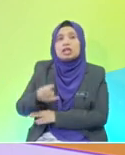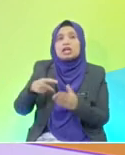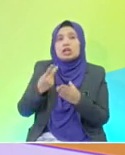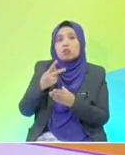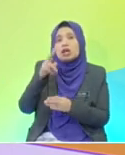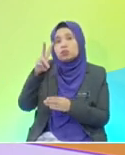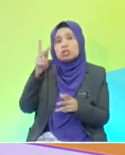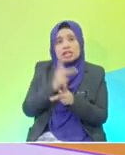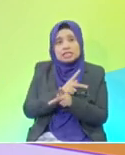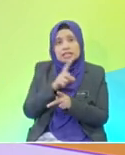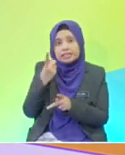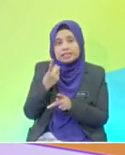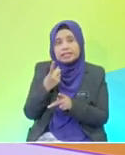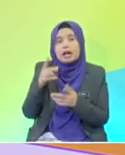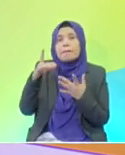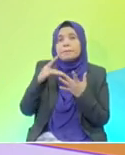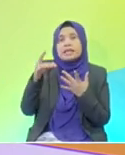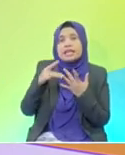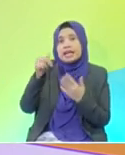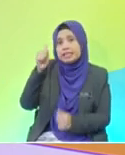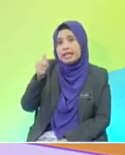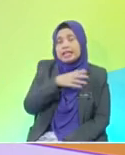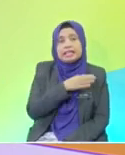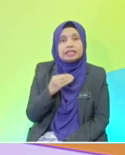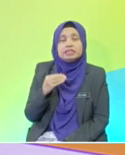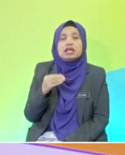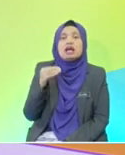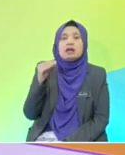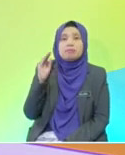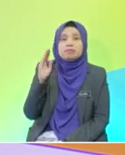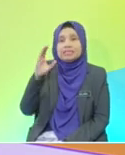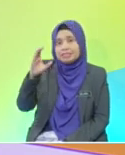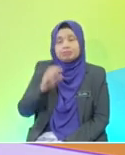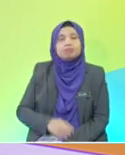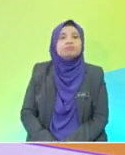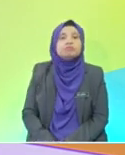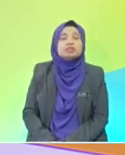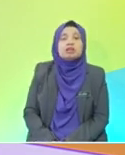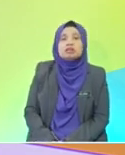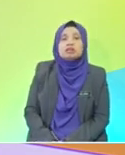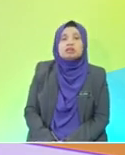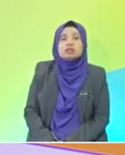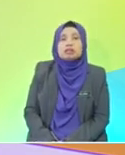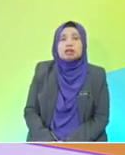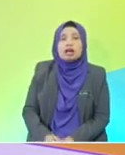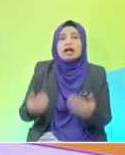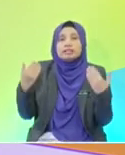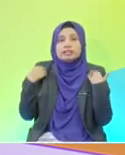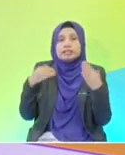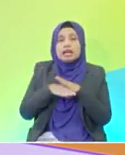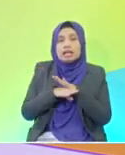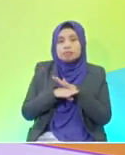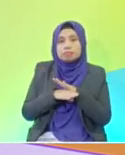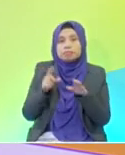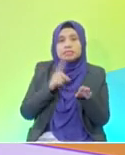dua kali saja yaitu pilihan untuk E dan juga pilihan untuk si mana Kalau wujud dalam jangkau Masih